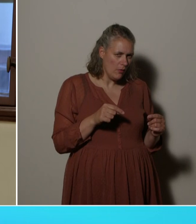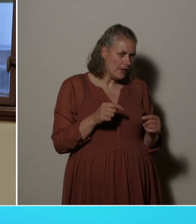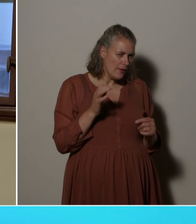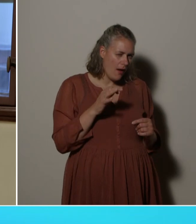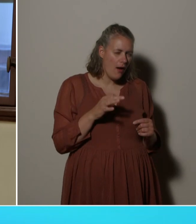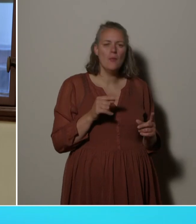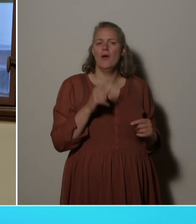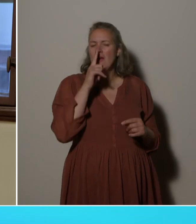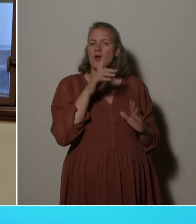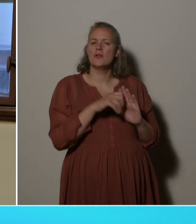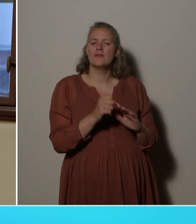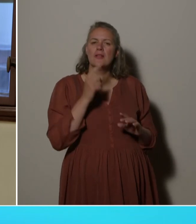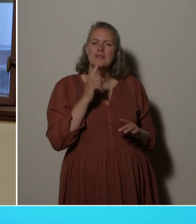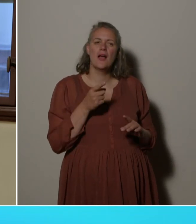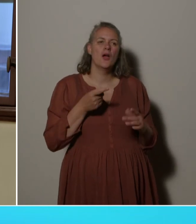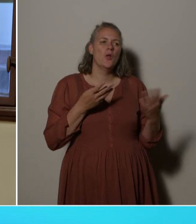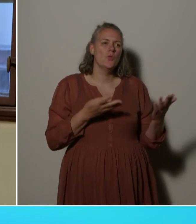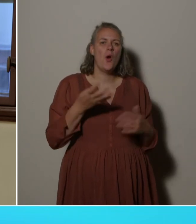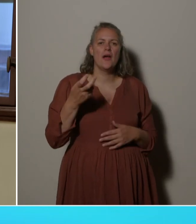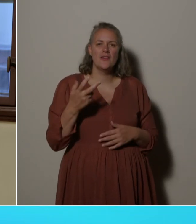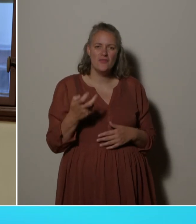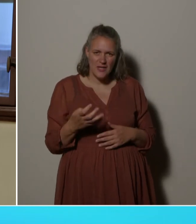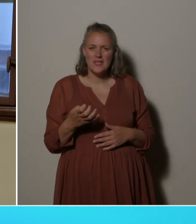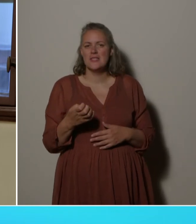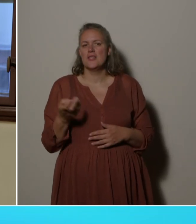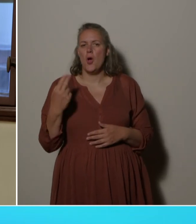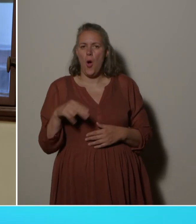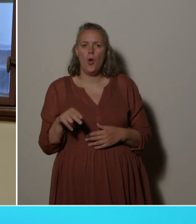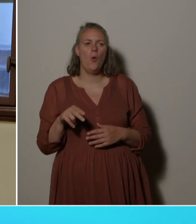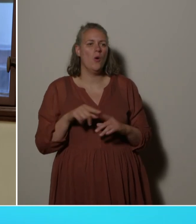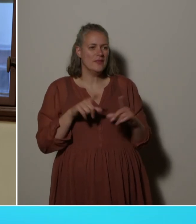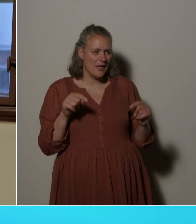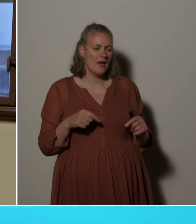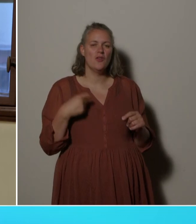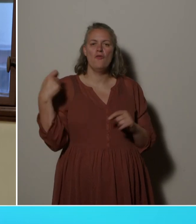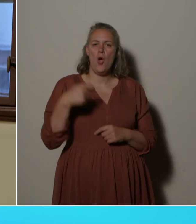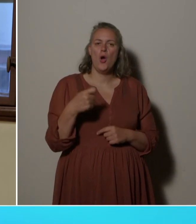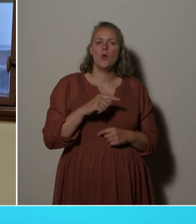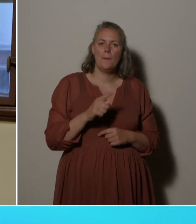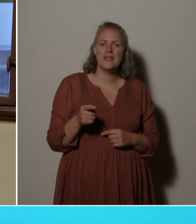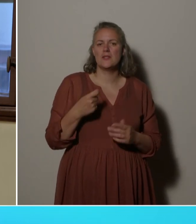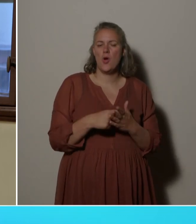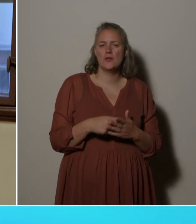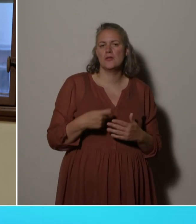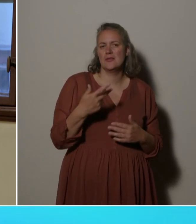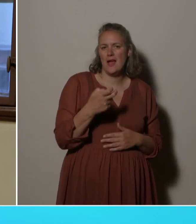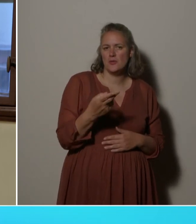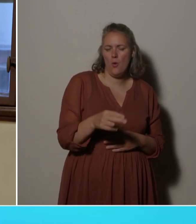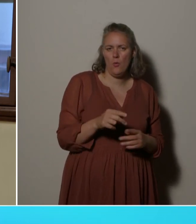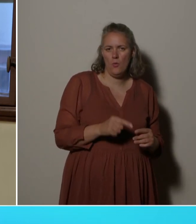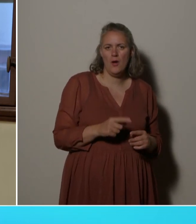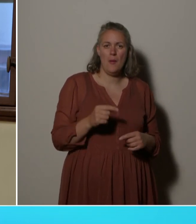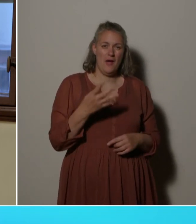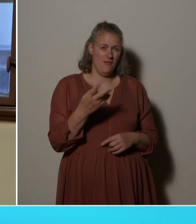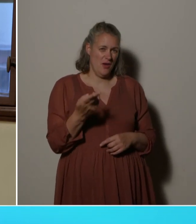das 49-Euro-Ticket in Jena so, dass es 30 Euro kostet. Das hätte ich konsequent gefunden. Aber zu sagen, für 4 Euro günstiger kriege